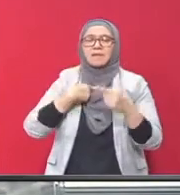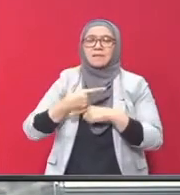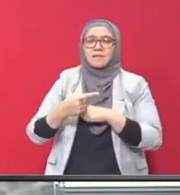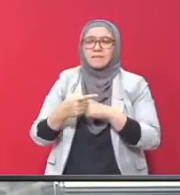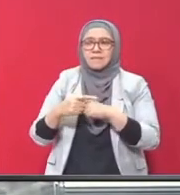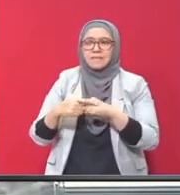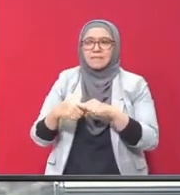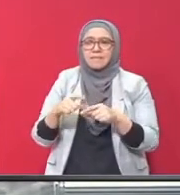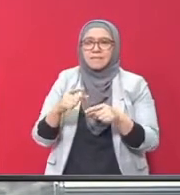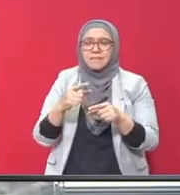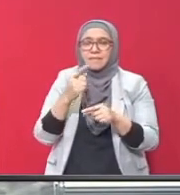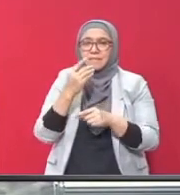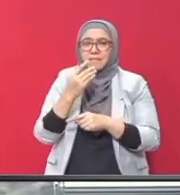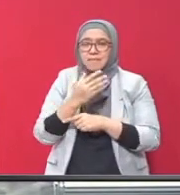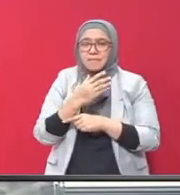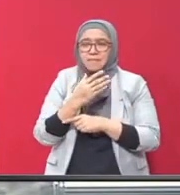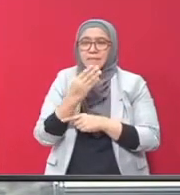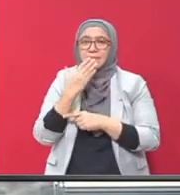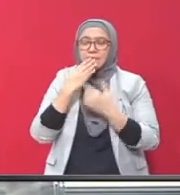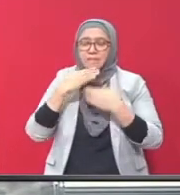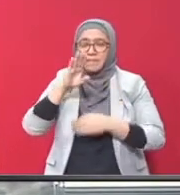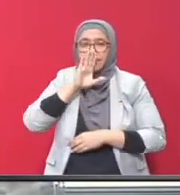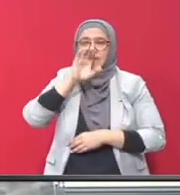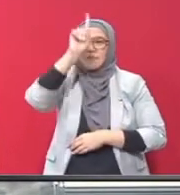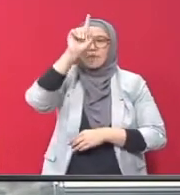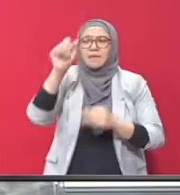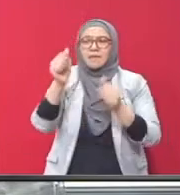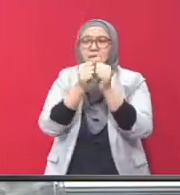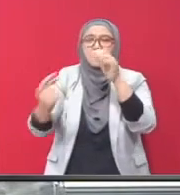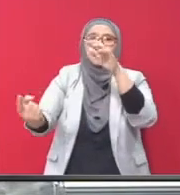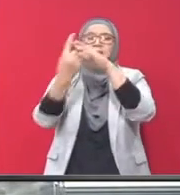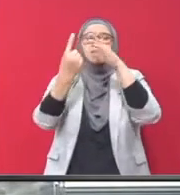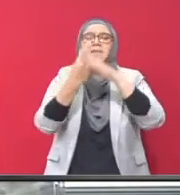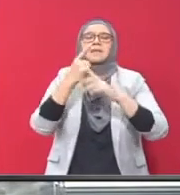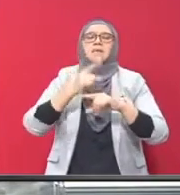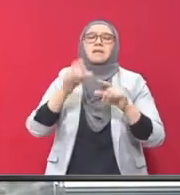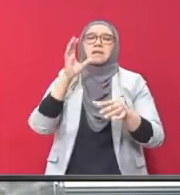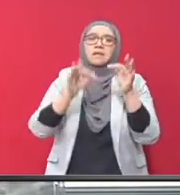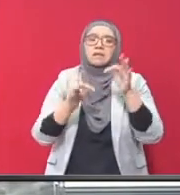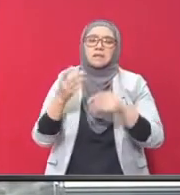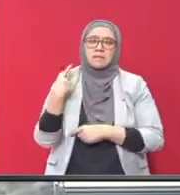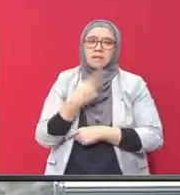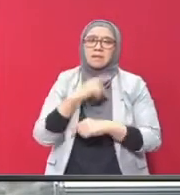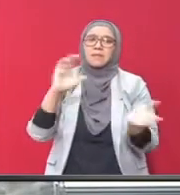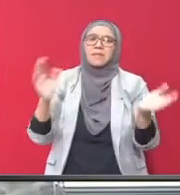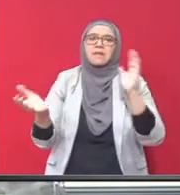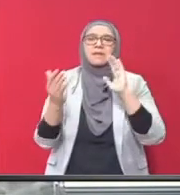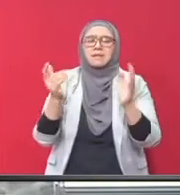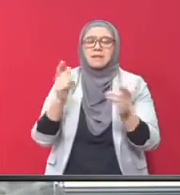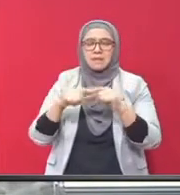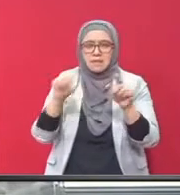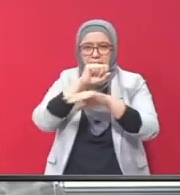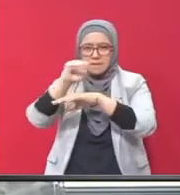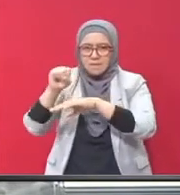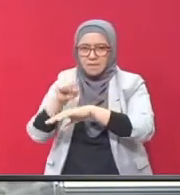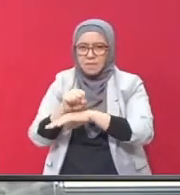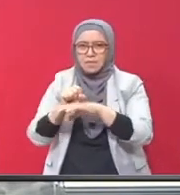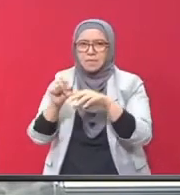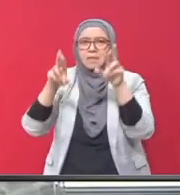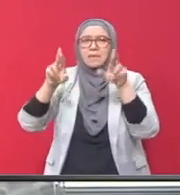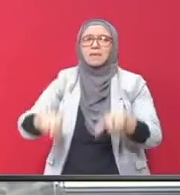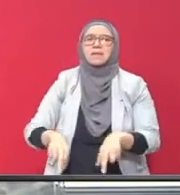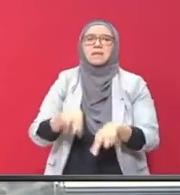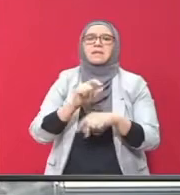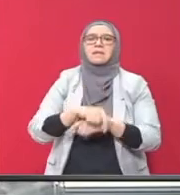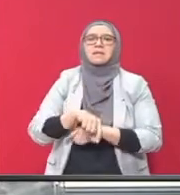Hamidah mengingatkannya dibangkitkan ialah kita bandingkan sing opo Singapur penduduknya sejauh lima juta